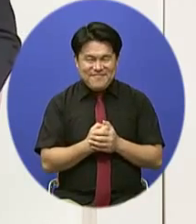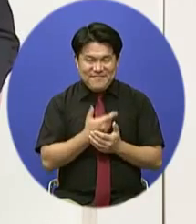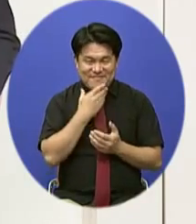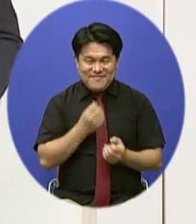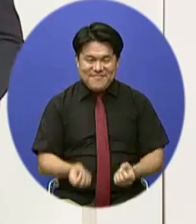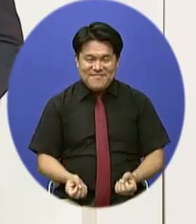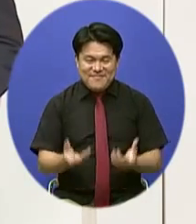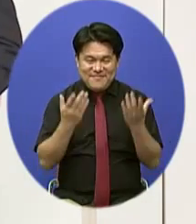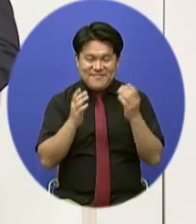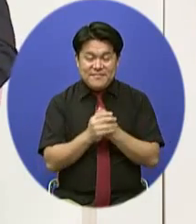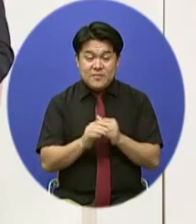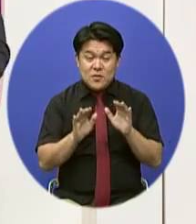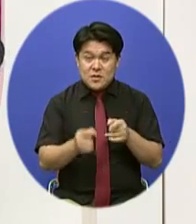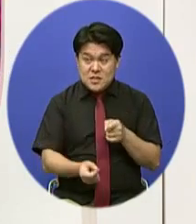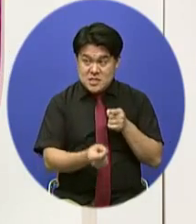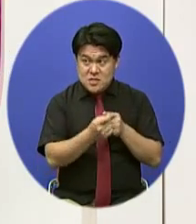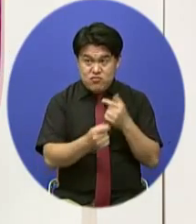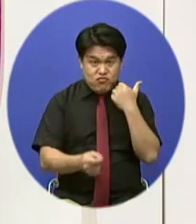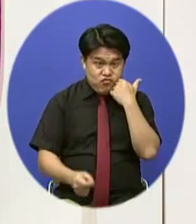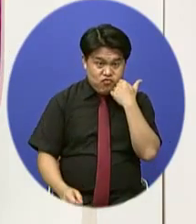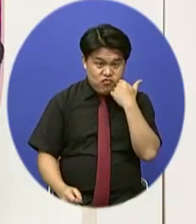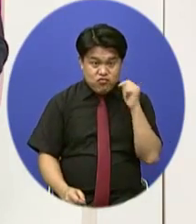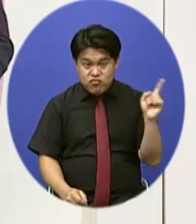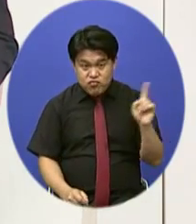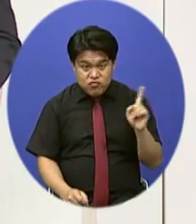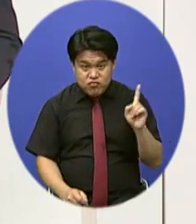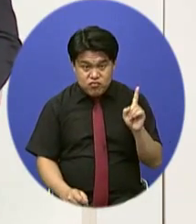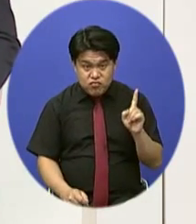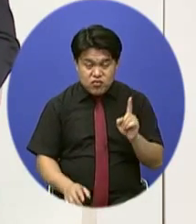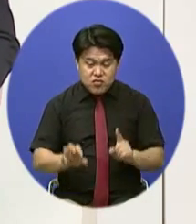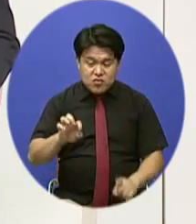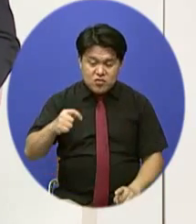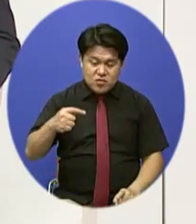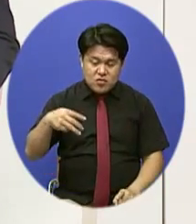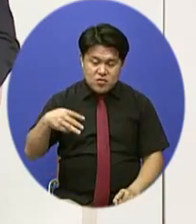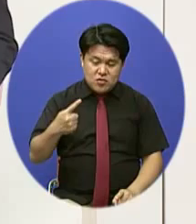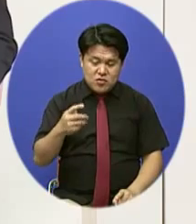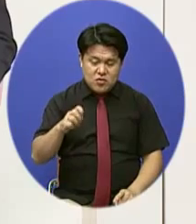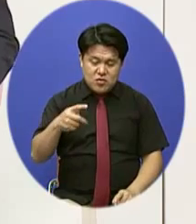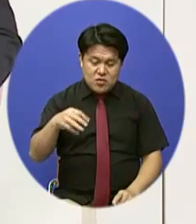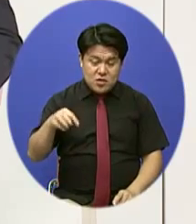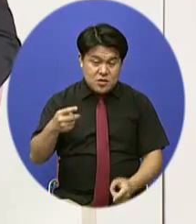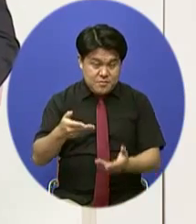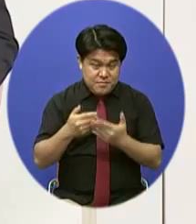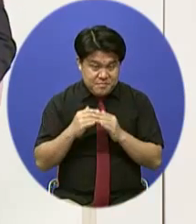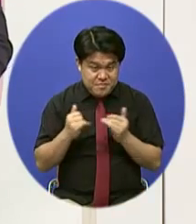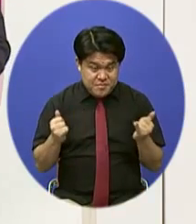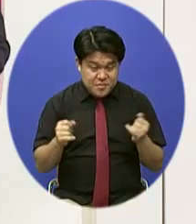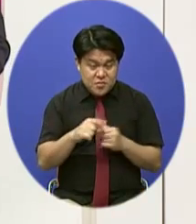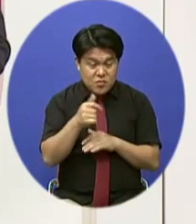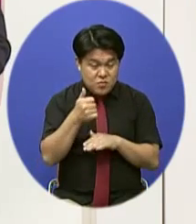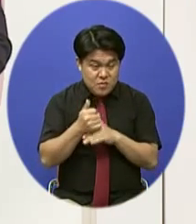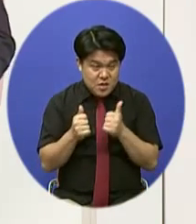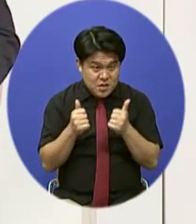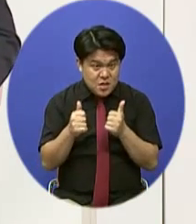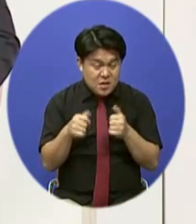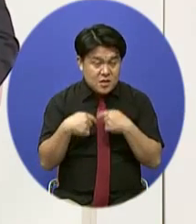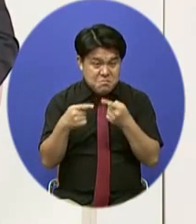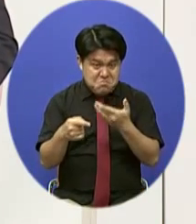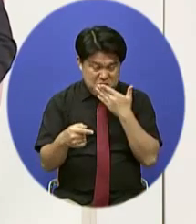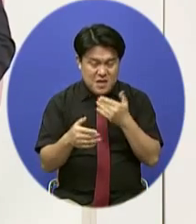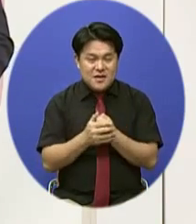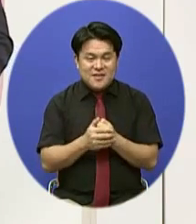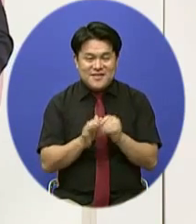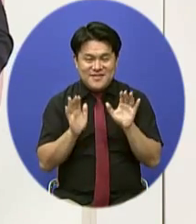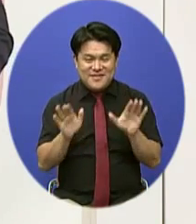축하드립니다. 네. 오늘의 장원인가요? 네. 네. 자 프로폴리스를 받으시고요. 그리고 네. 월말 장원에 가실 자격을 드리겠습니다. 오늘의 네.